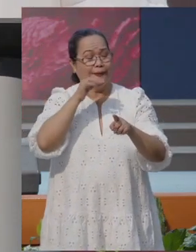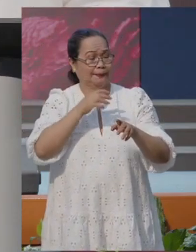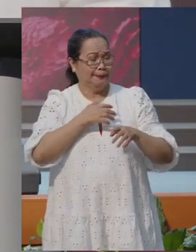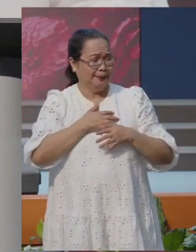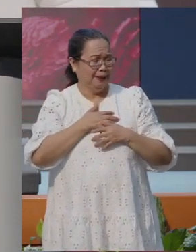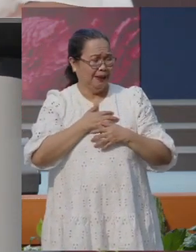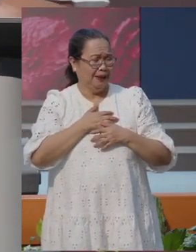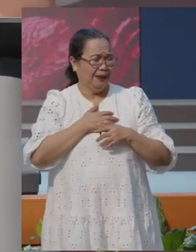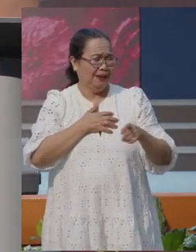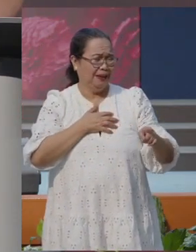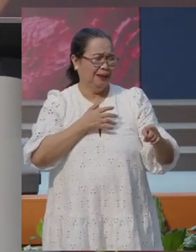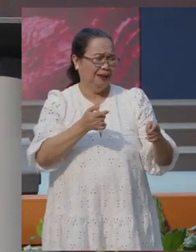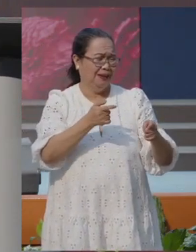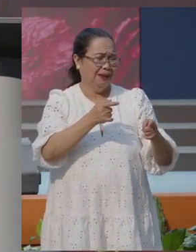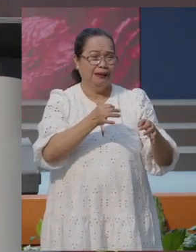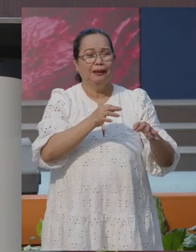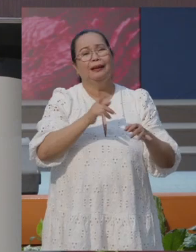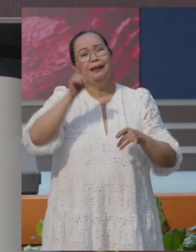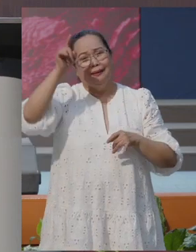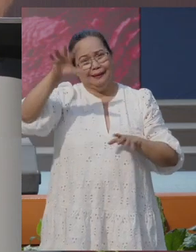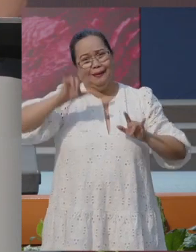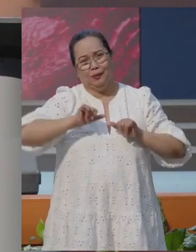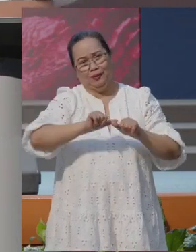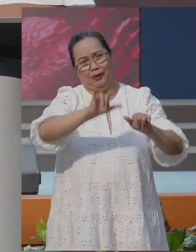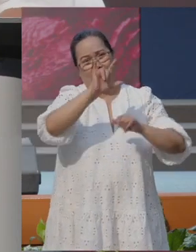mga makasalanan na kaaway Niya.